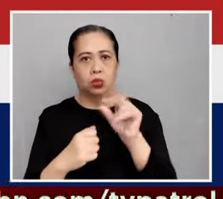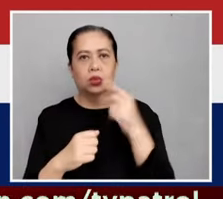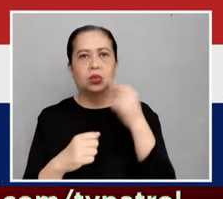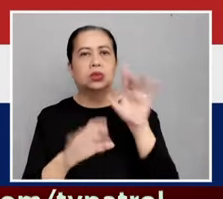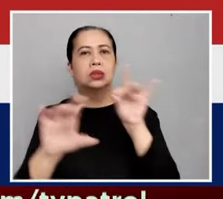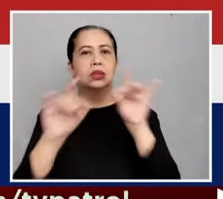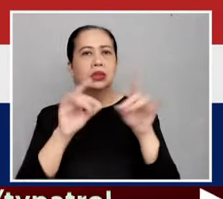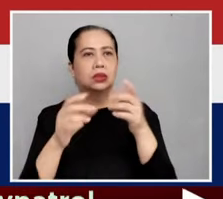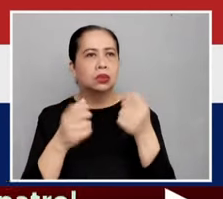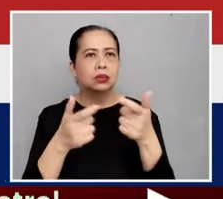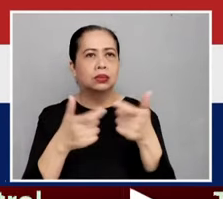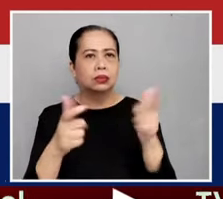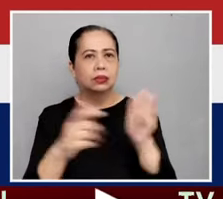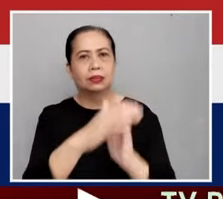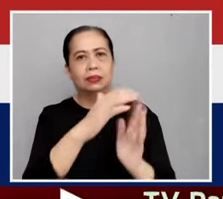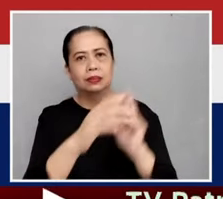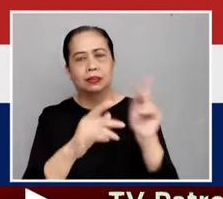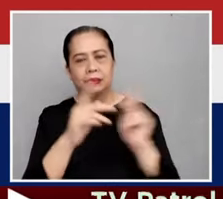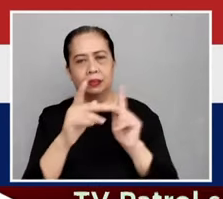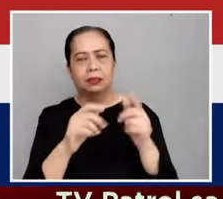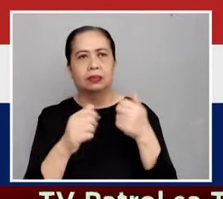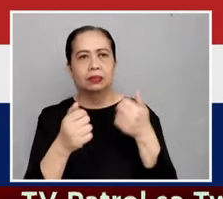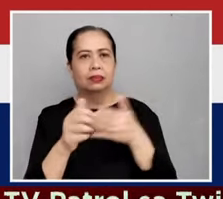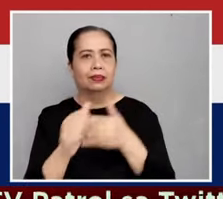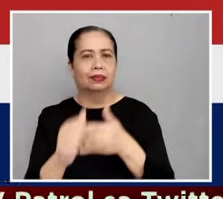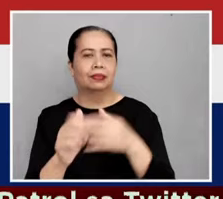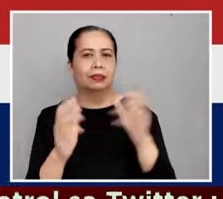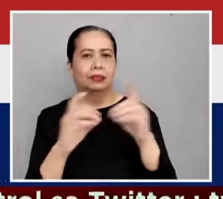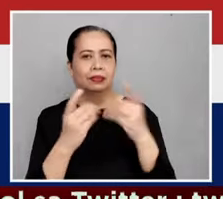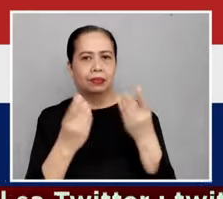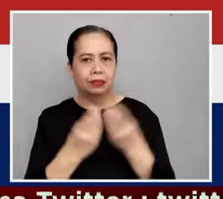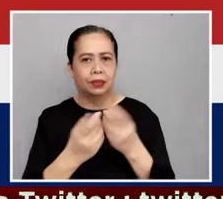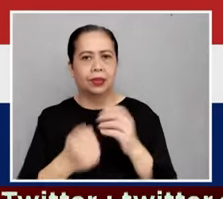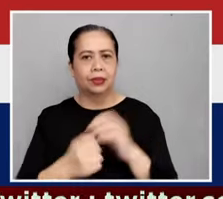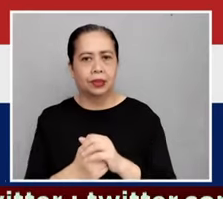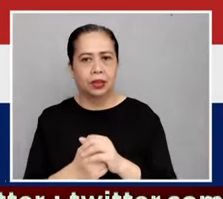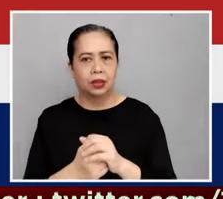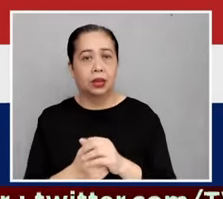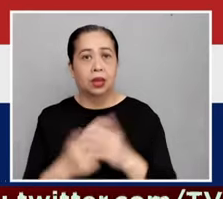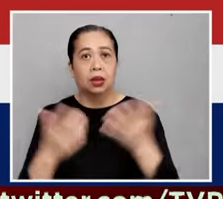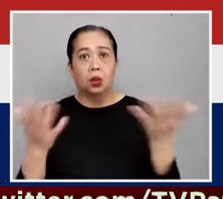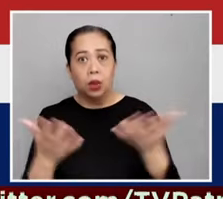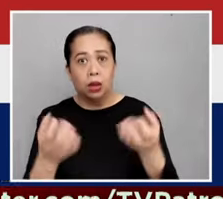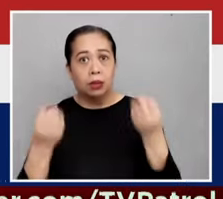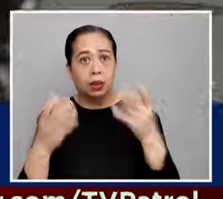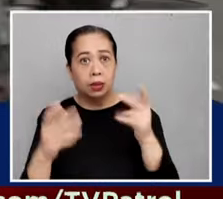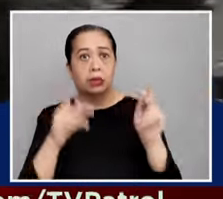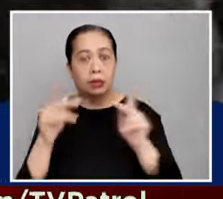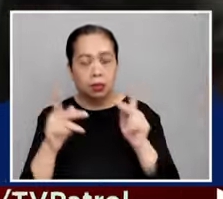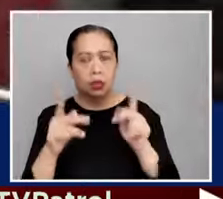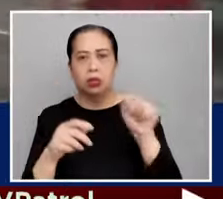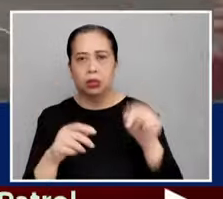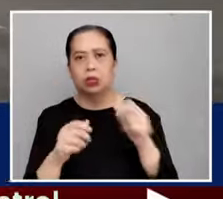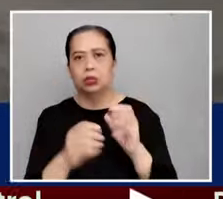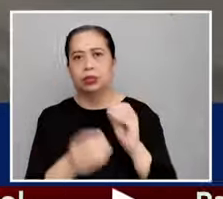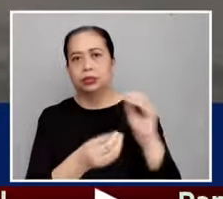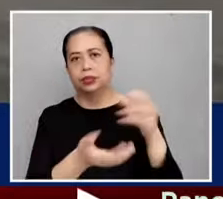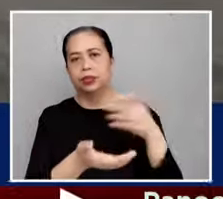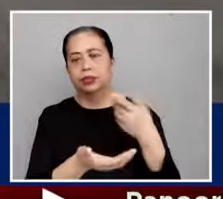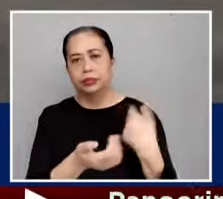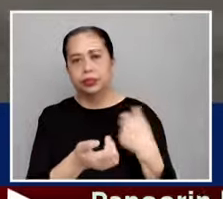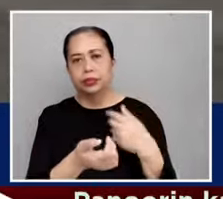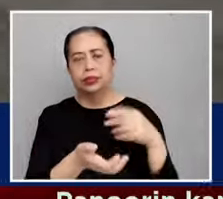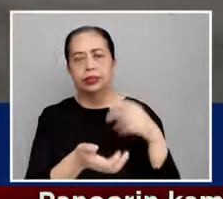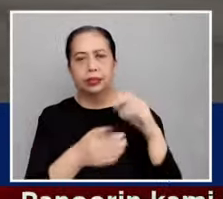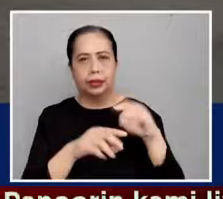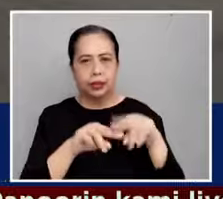na sa guidance ng department ay at least mataas yung demand ng route na to. Magiging hamon din